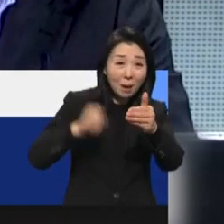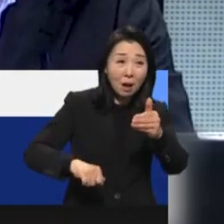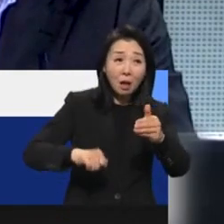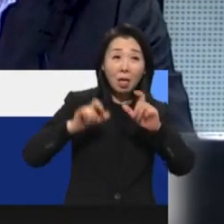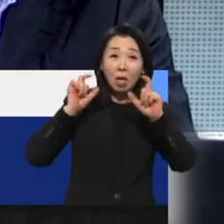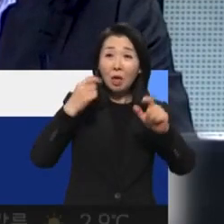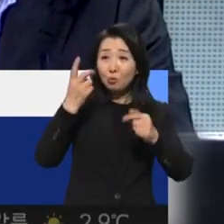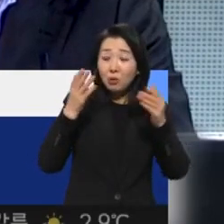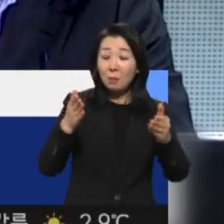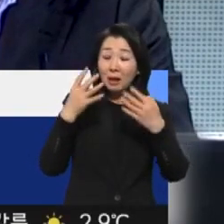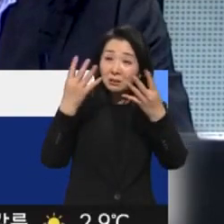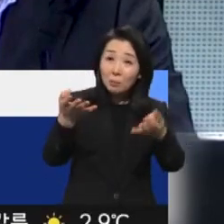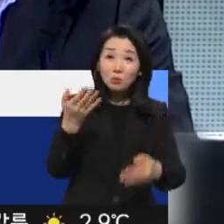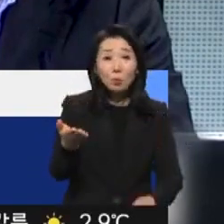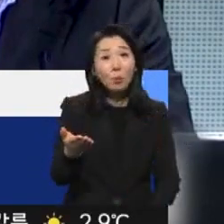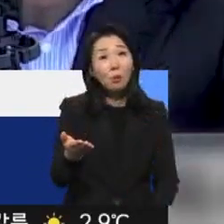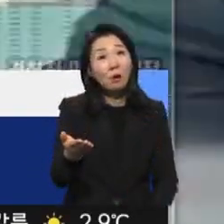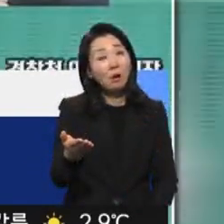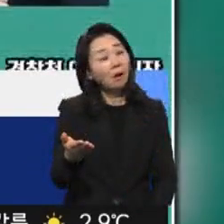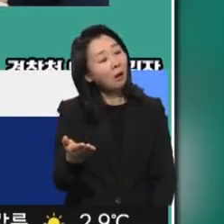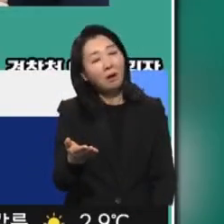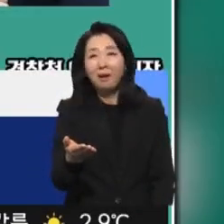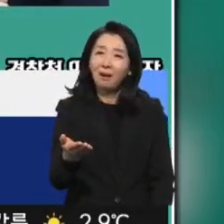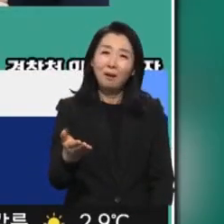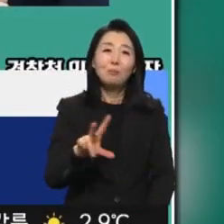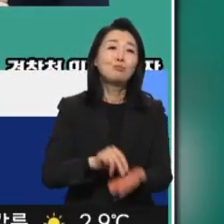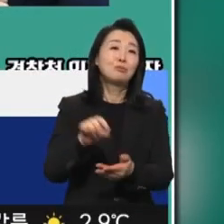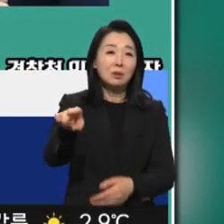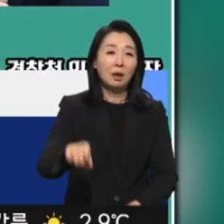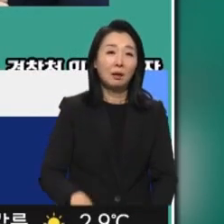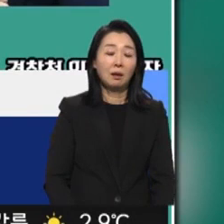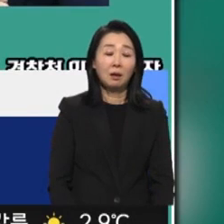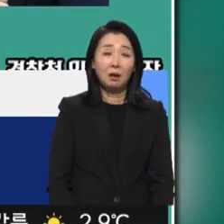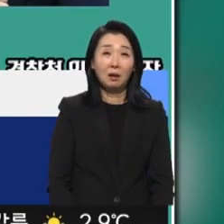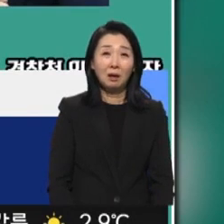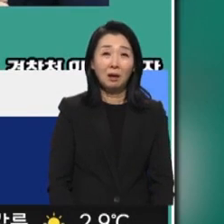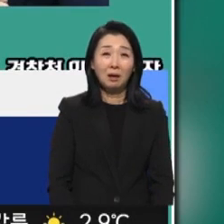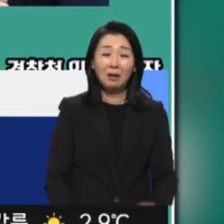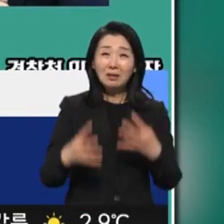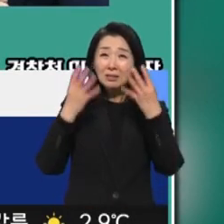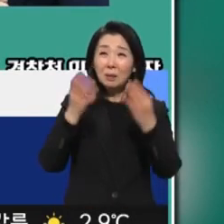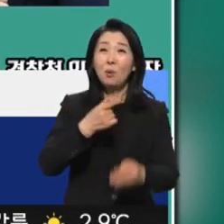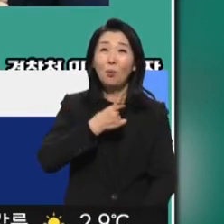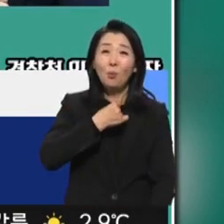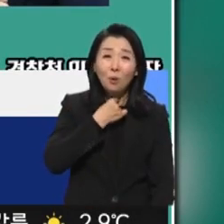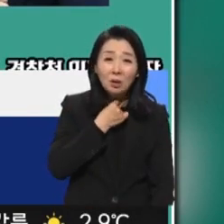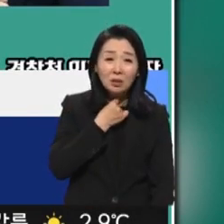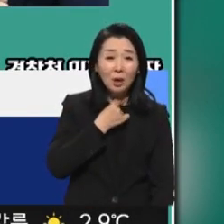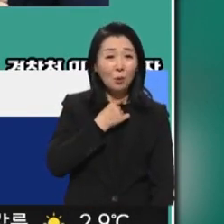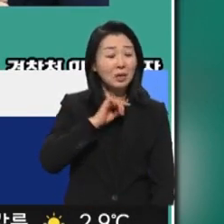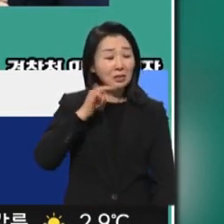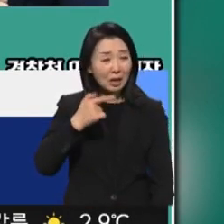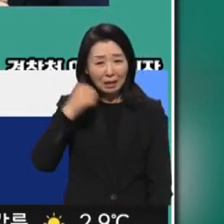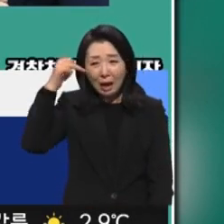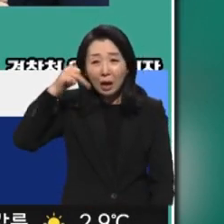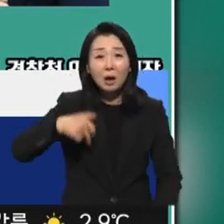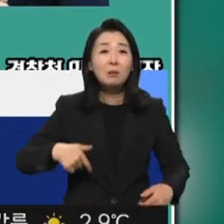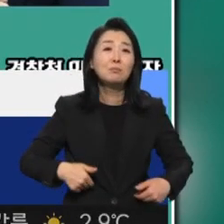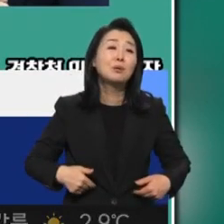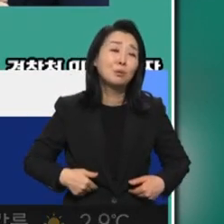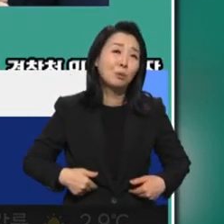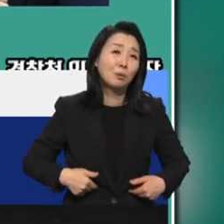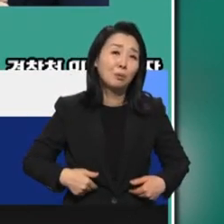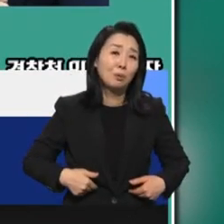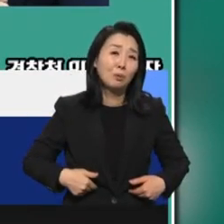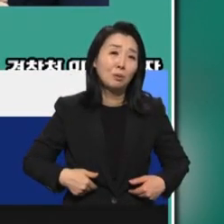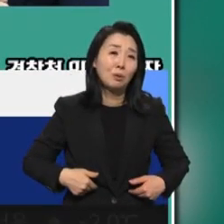만에 사면을 시키는 경우가 있었습니까? 사면의 오남용이 아닌지를 훨씬 더 엄격하게 봐야죠. 아무래도 그래야 되겠죠. 예,